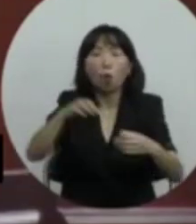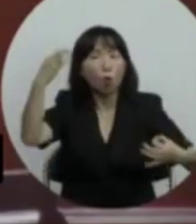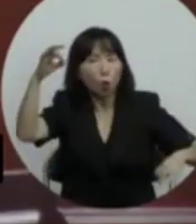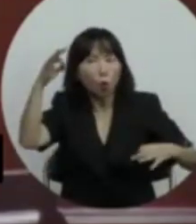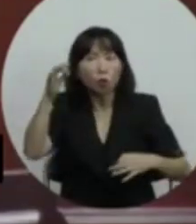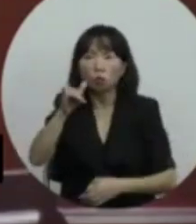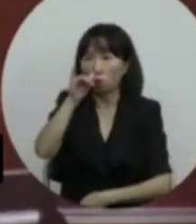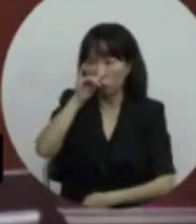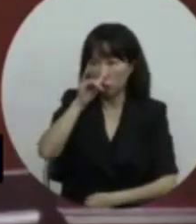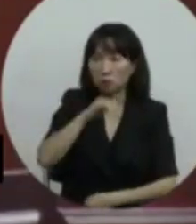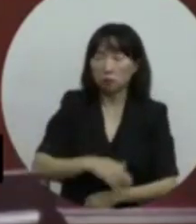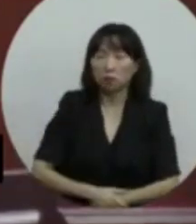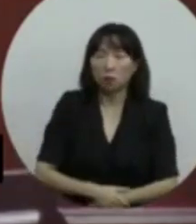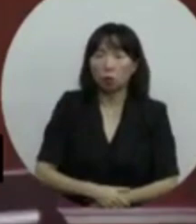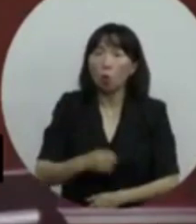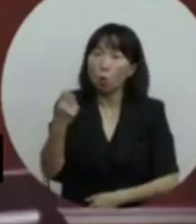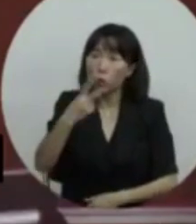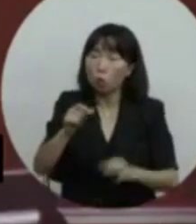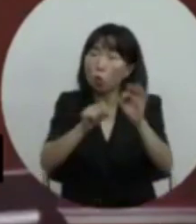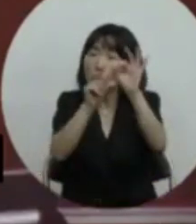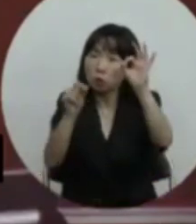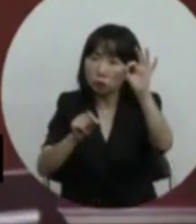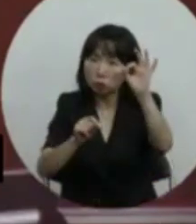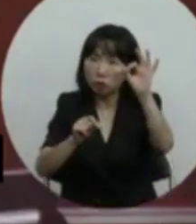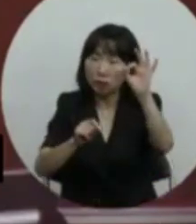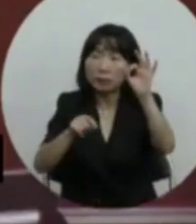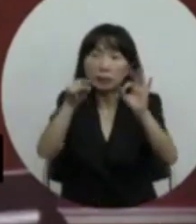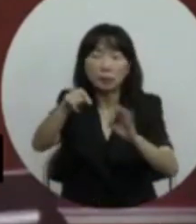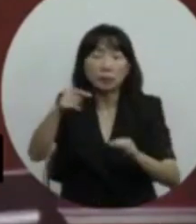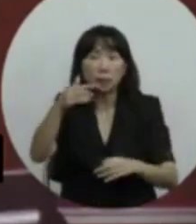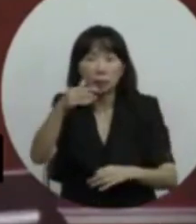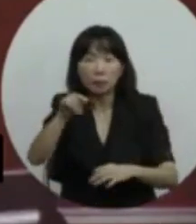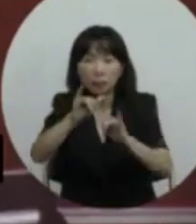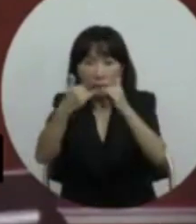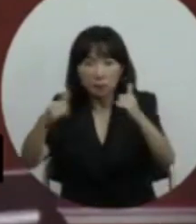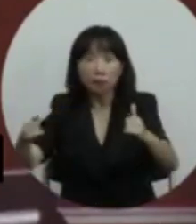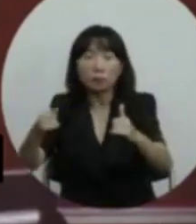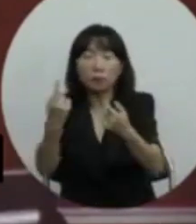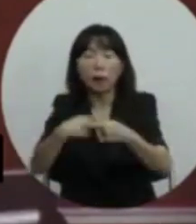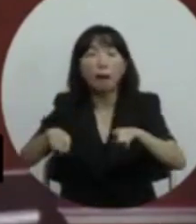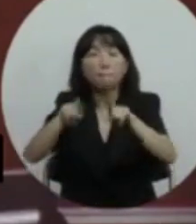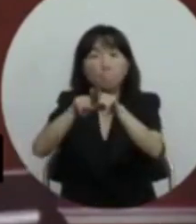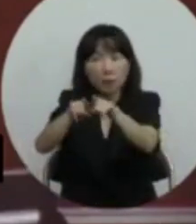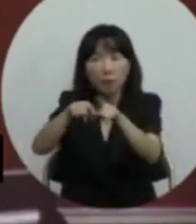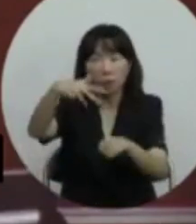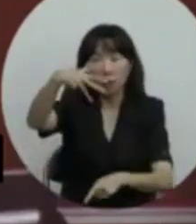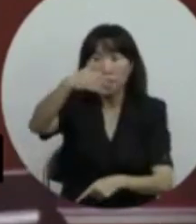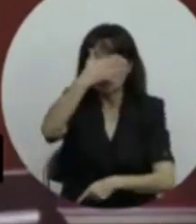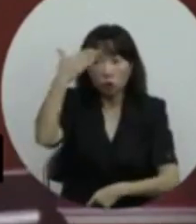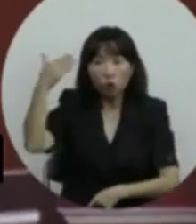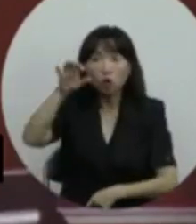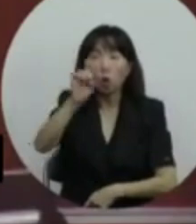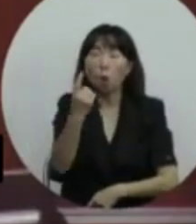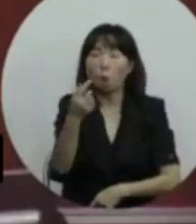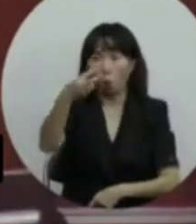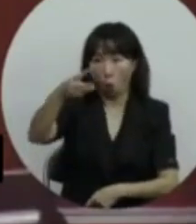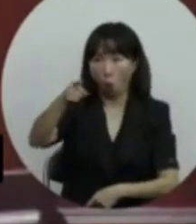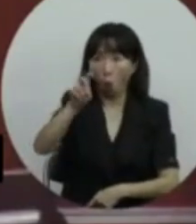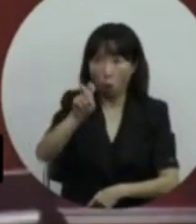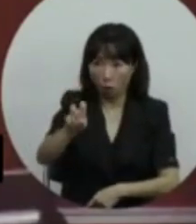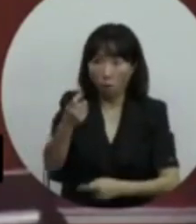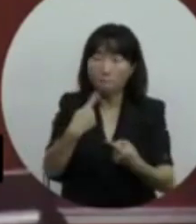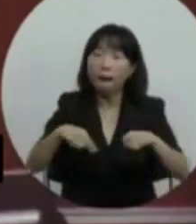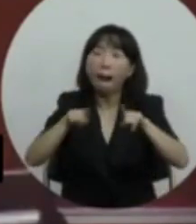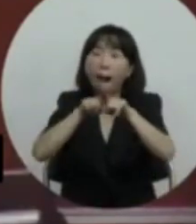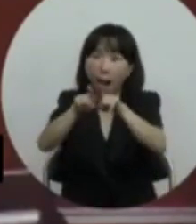합니다. 오늘 또 10월에는 이 청년들과 저는 청년 포럼을 실시할 예정입니다. 여주 시민